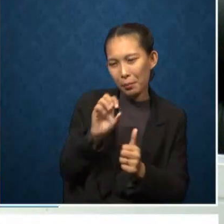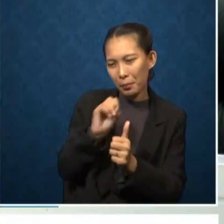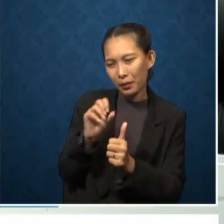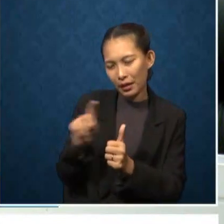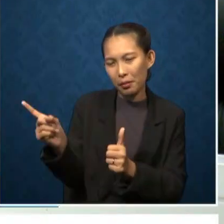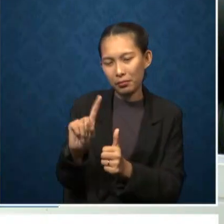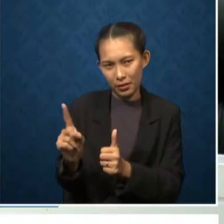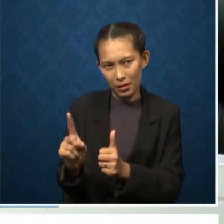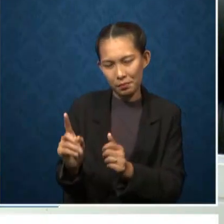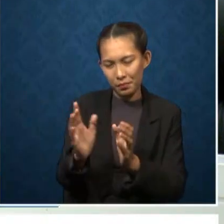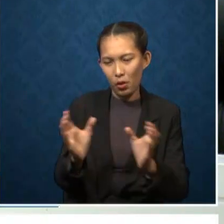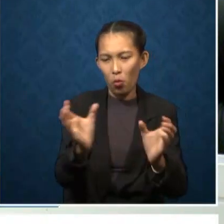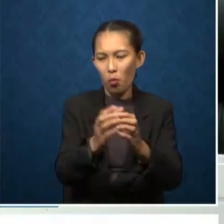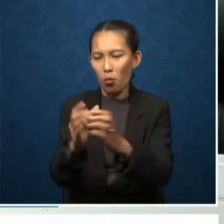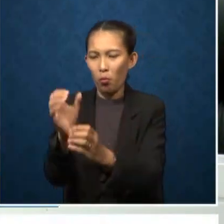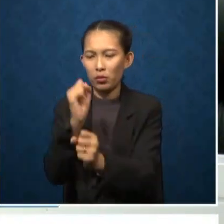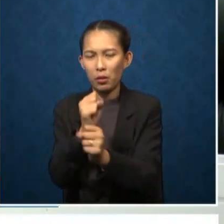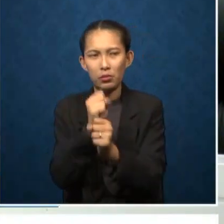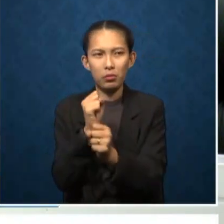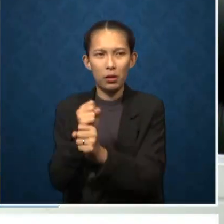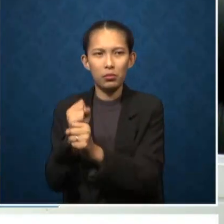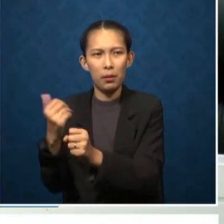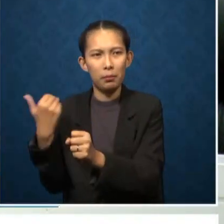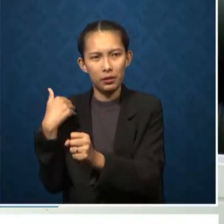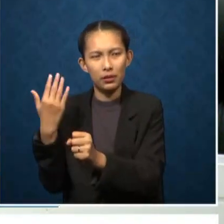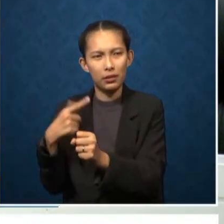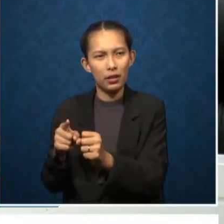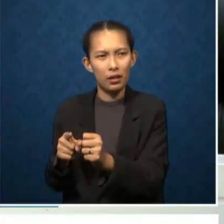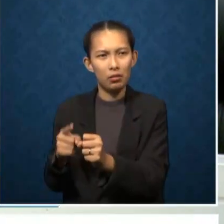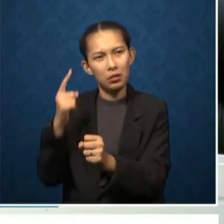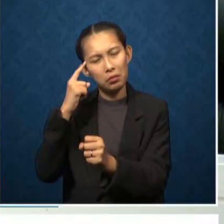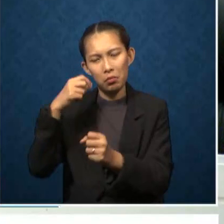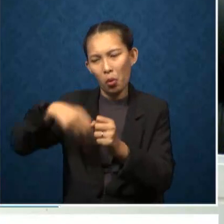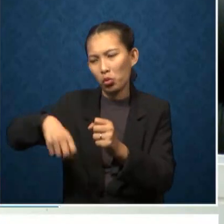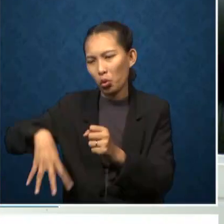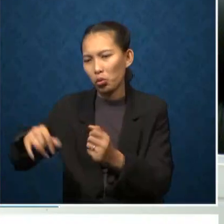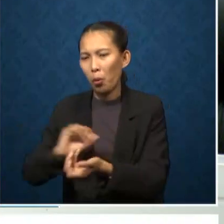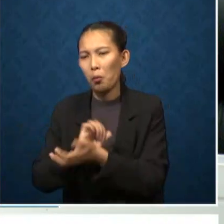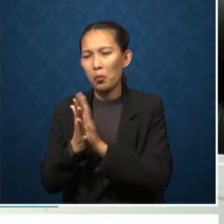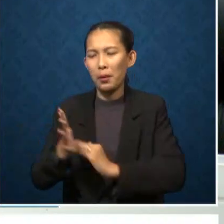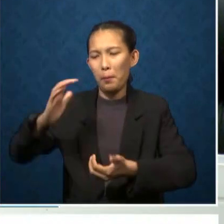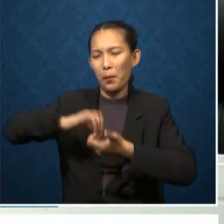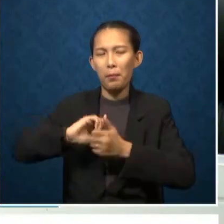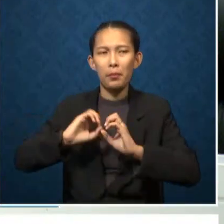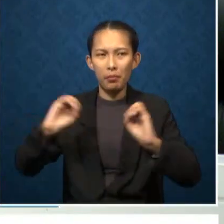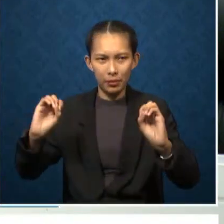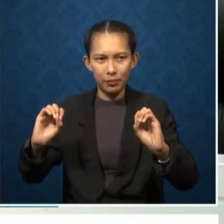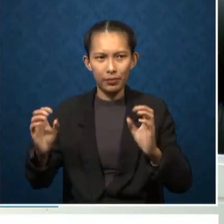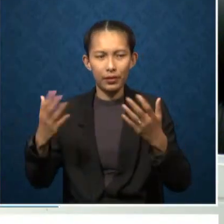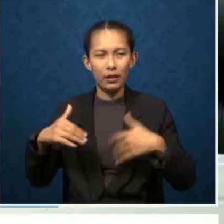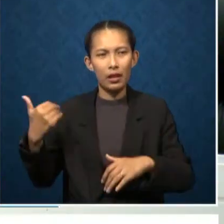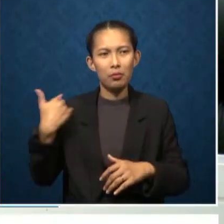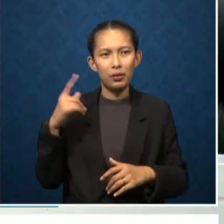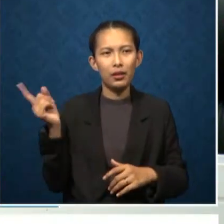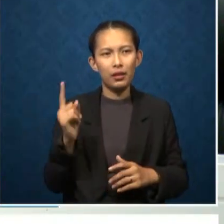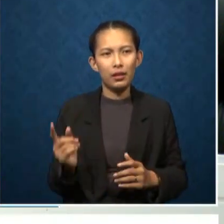าเรามีหน่วยงานต่างๆในการขับเคลื่อนอเจนดานั้นมีการขาดช่วงไม่ได้บูรณาการกันในเรื่องอะไรนะคะแล้วก็รวมทั้งมีกล